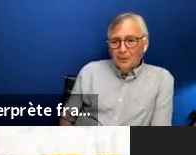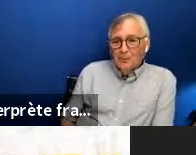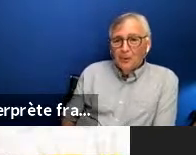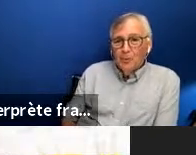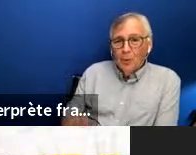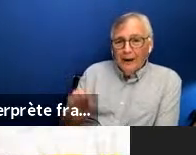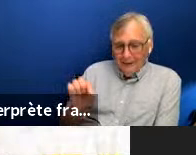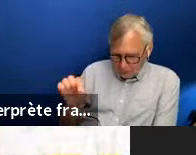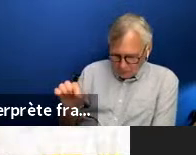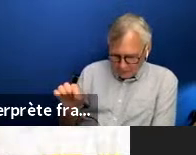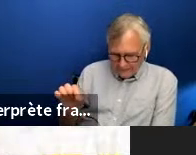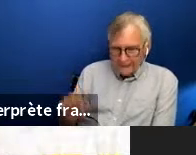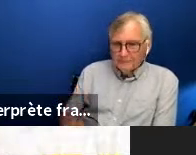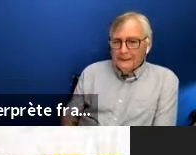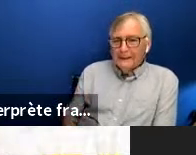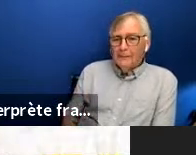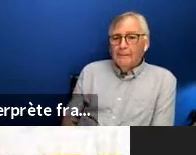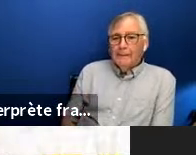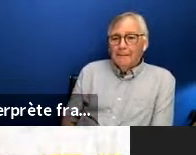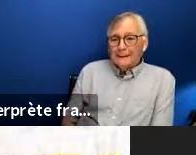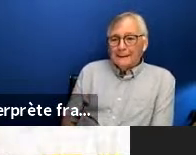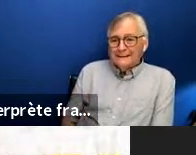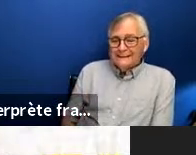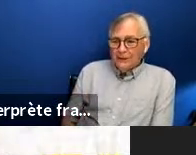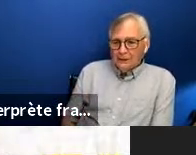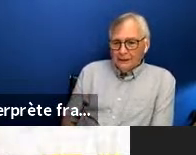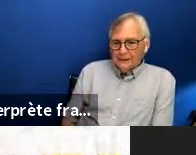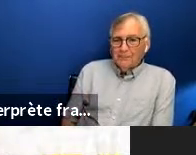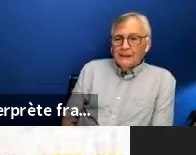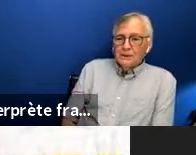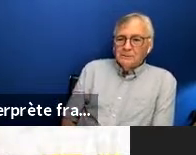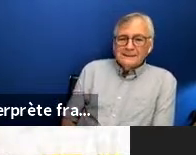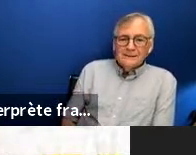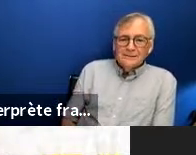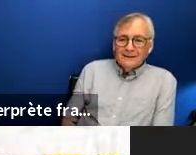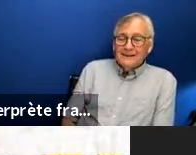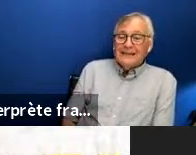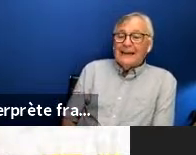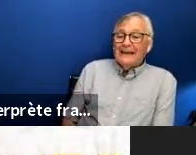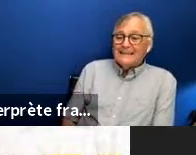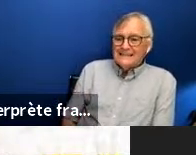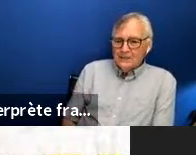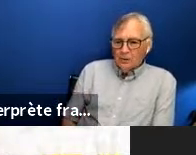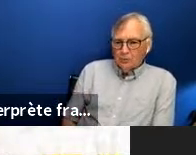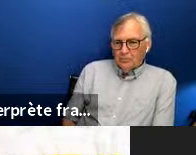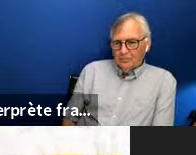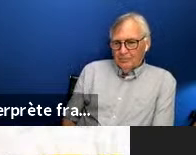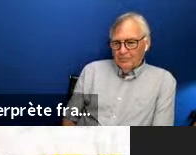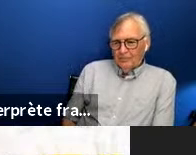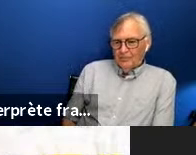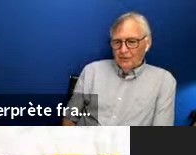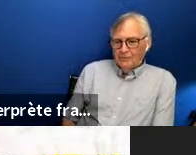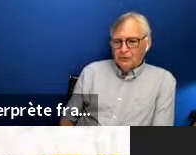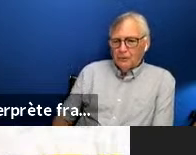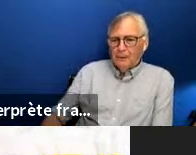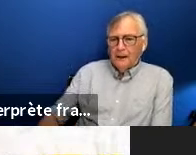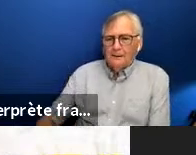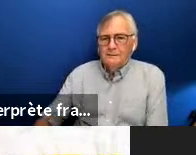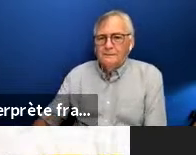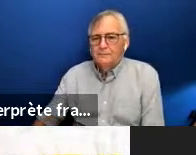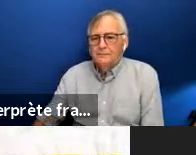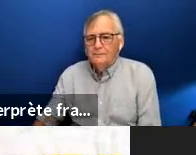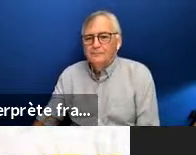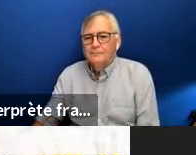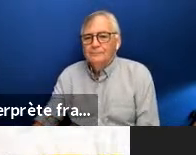Donc, pour moi, j'aurais terminé comme ma partie théorique. Je ne sais pas si vous avez des questions de votre